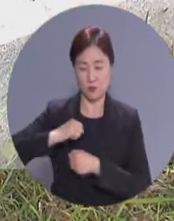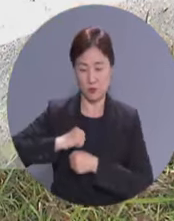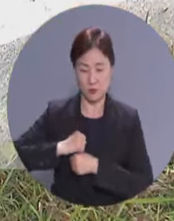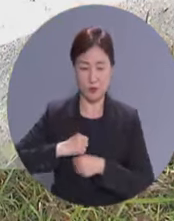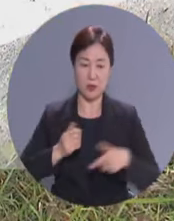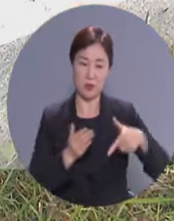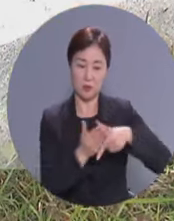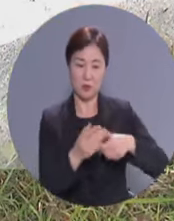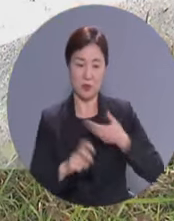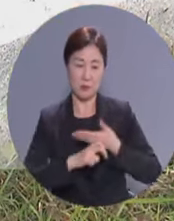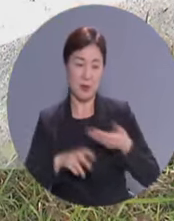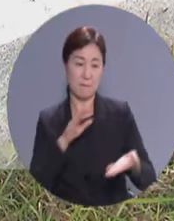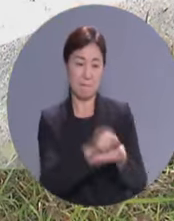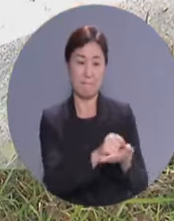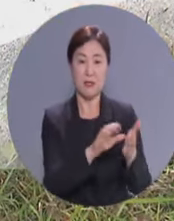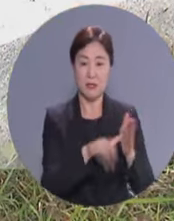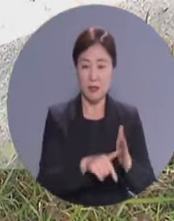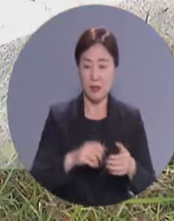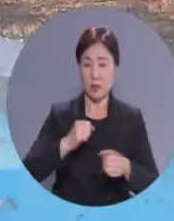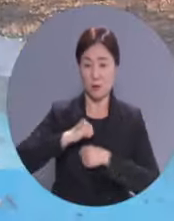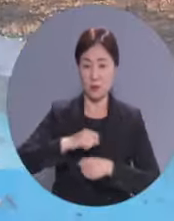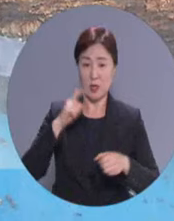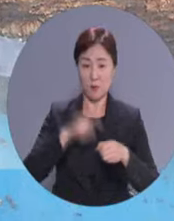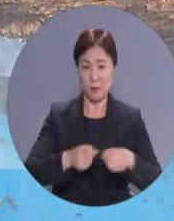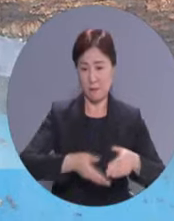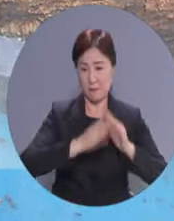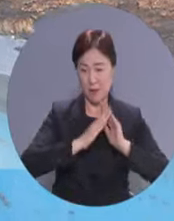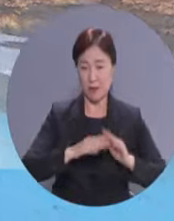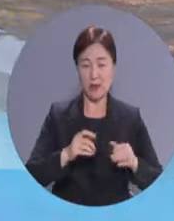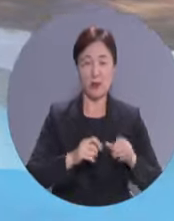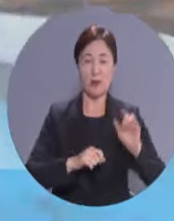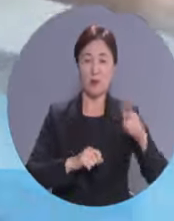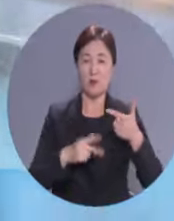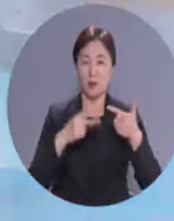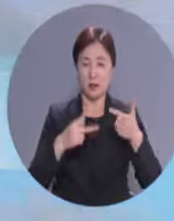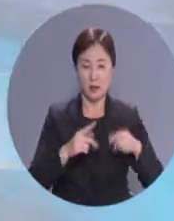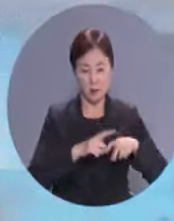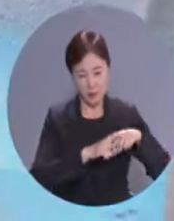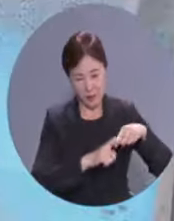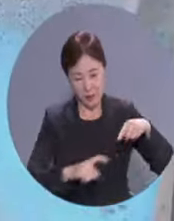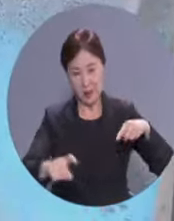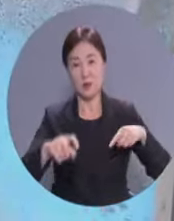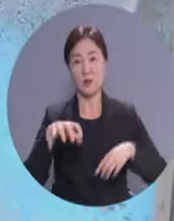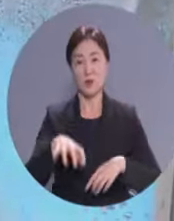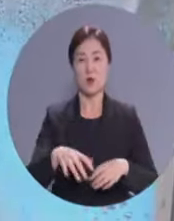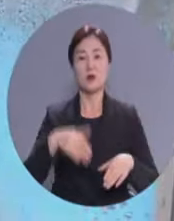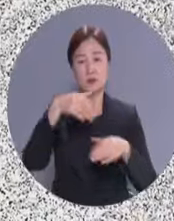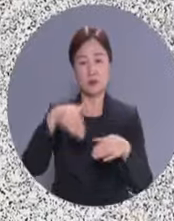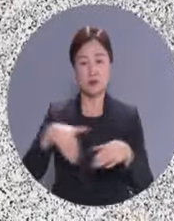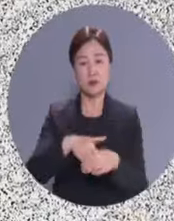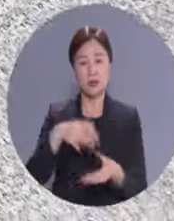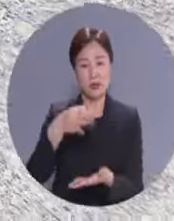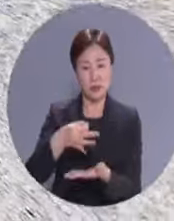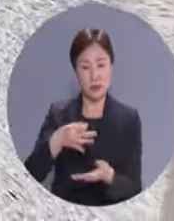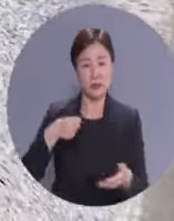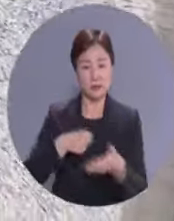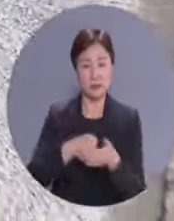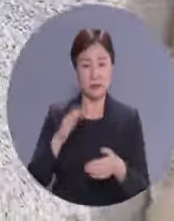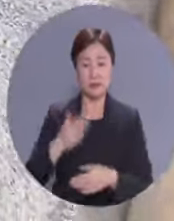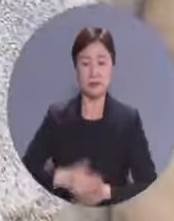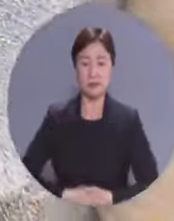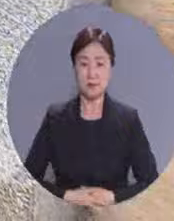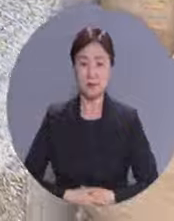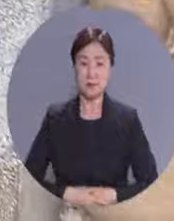점령하자마자 군사적 목적으로 설치한 600km 해적 케이블도 문화재가 됩니다 검도에서